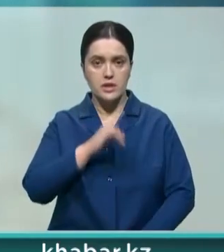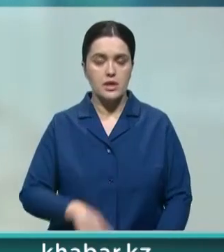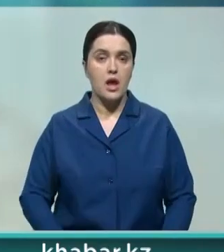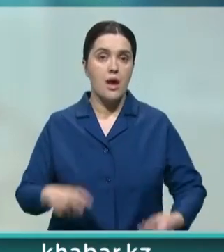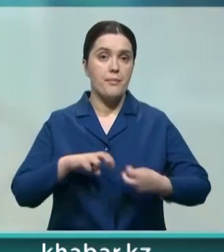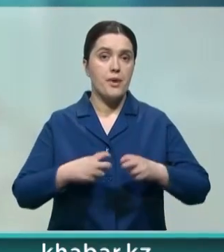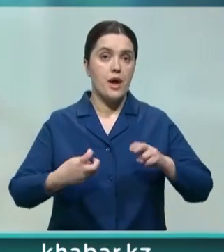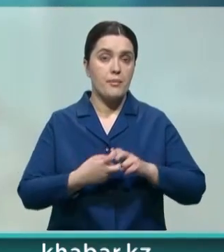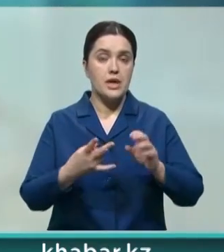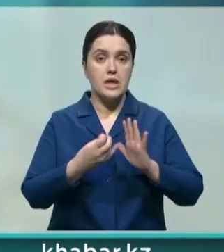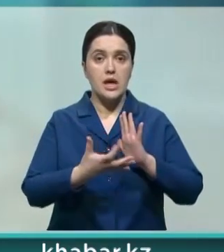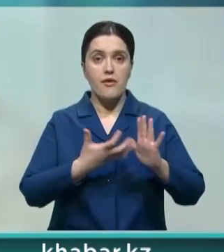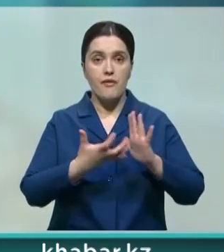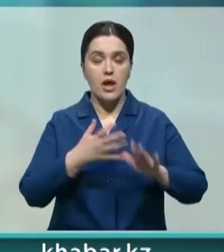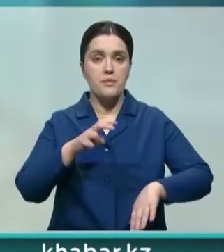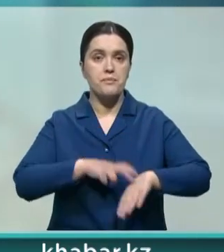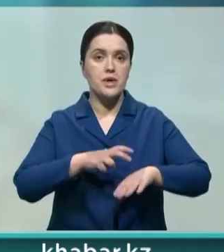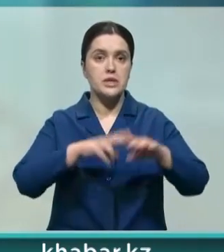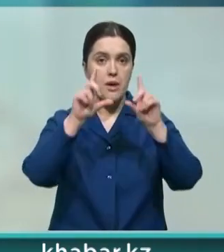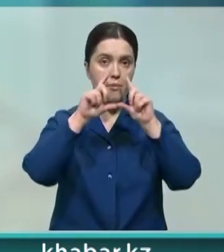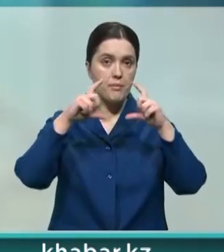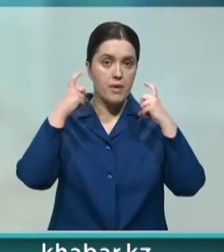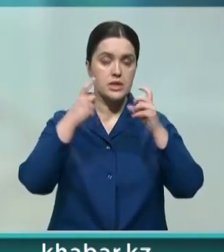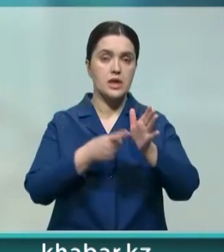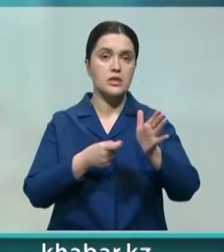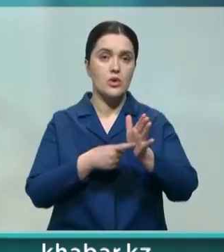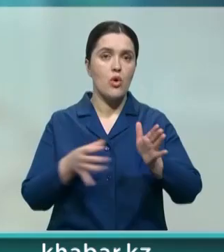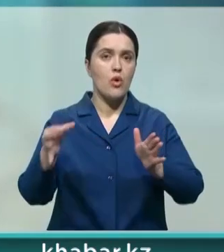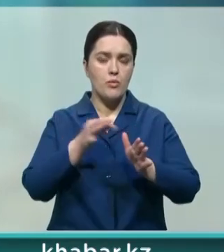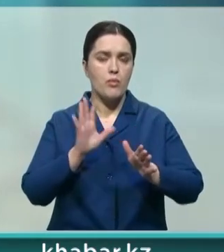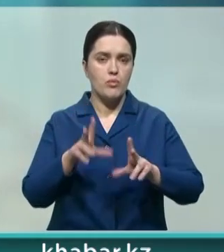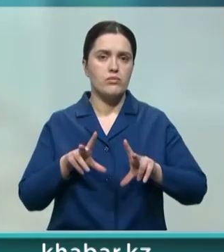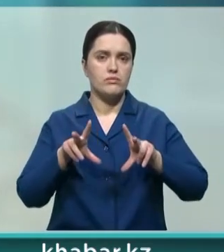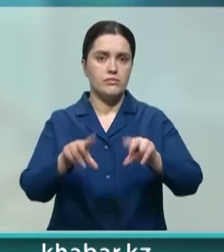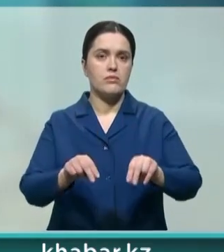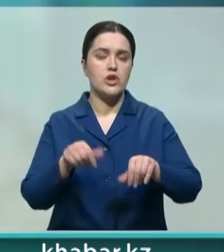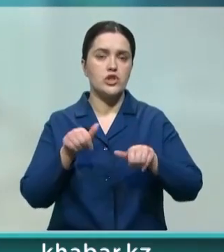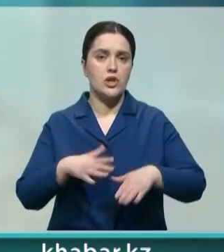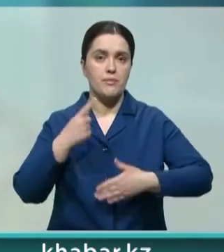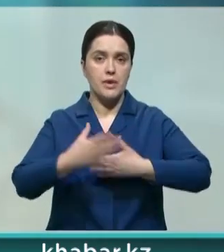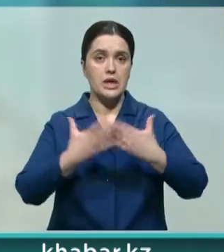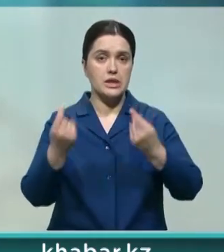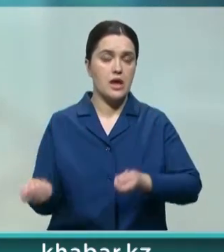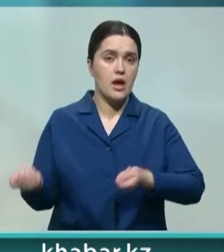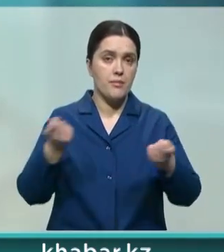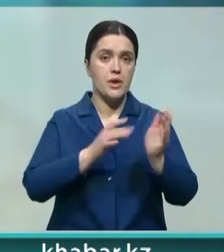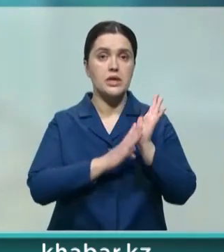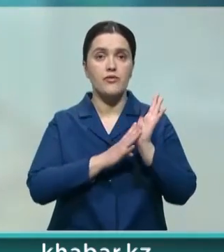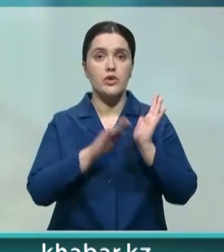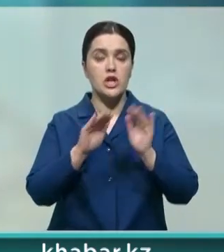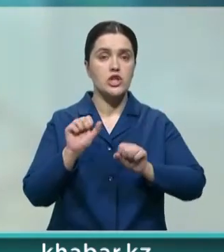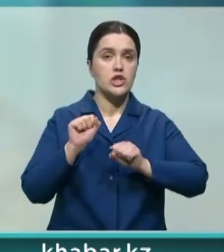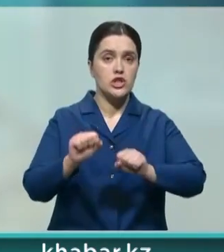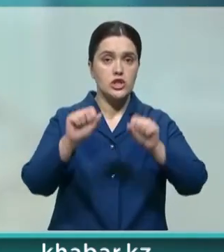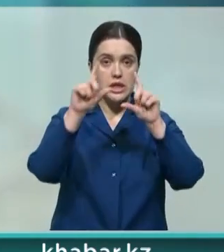Проблему с нехваткой медицинских масок в Карагандинской области обещают решить в ближайшие дни. В регион завезут 90 тысяч защитных средств, ими